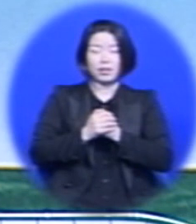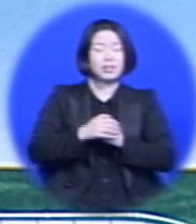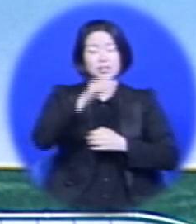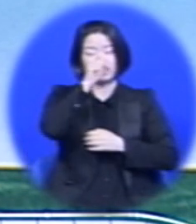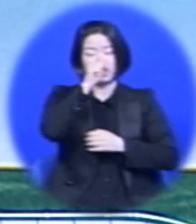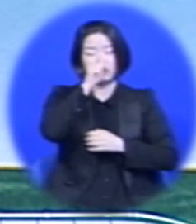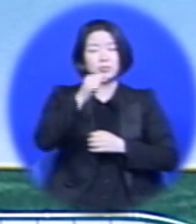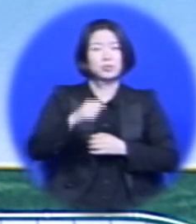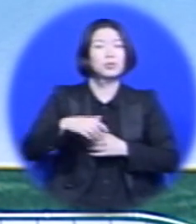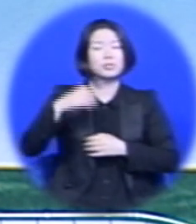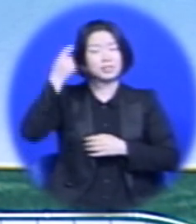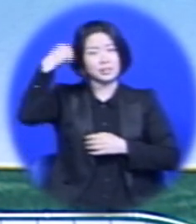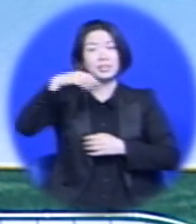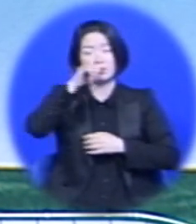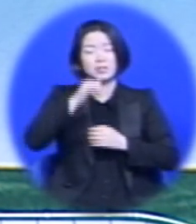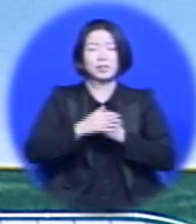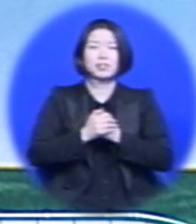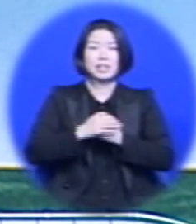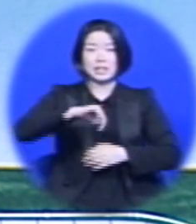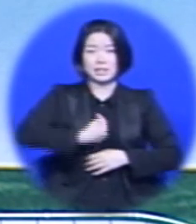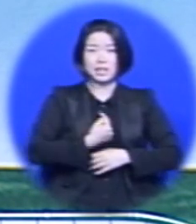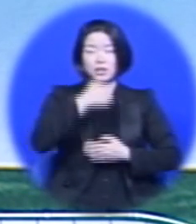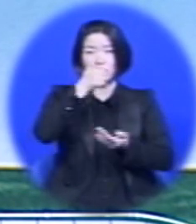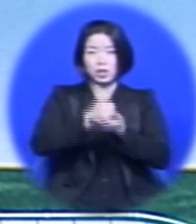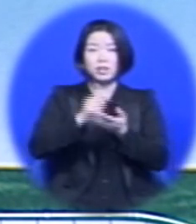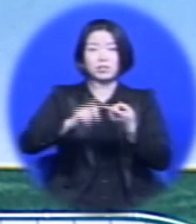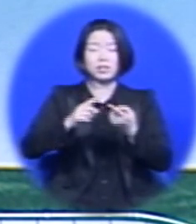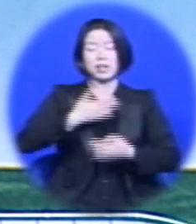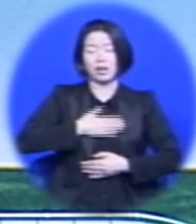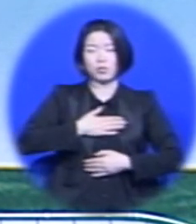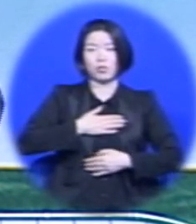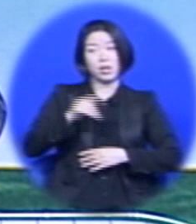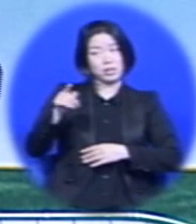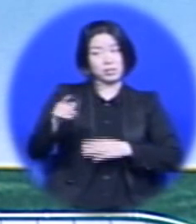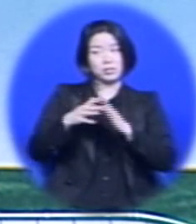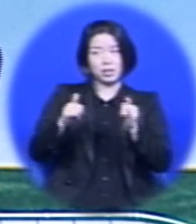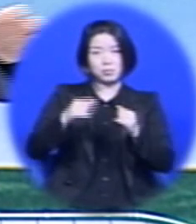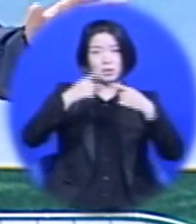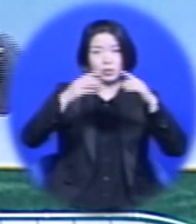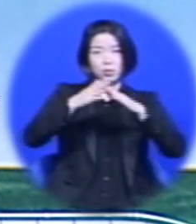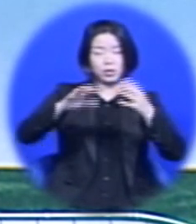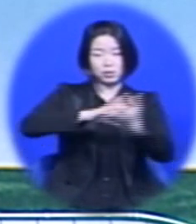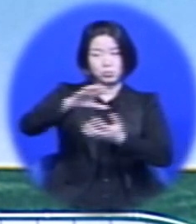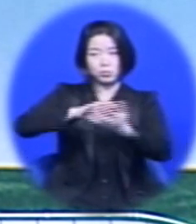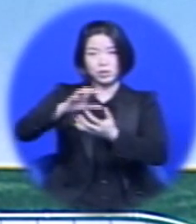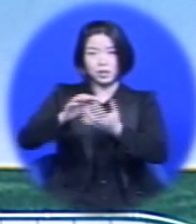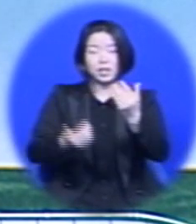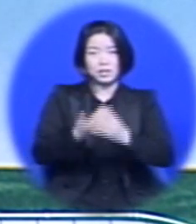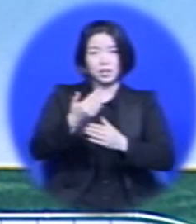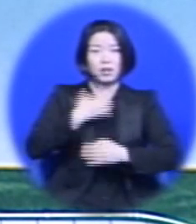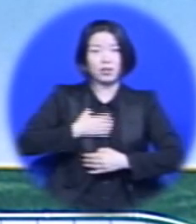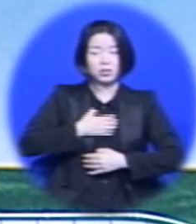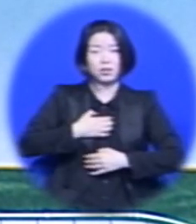있는 분이죠네 자기가 죄인인 것도 알고 그죠 그 사람이 교회 오면 교회가 또 더 문제가 많아질 거라고